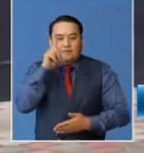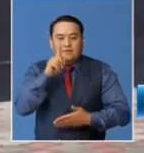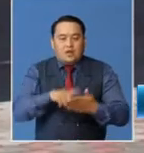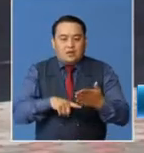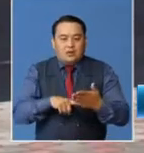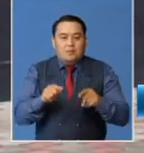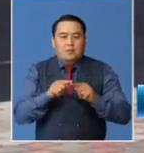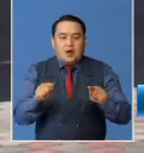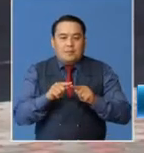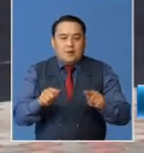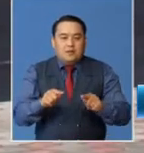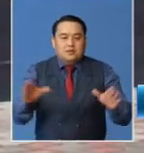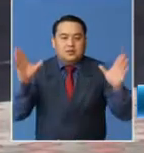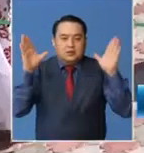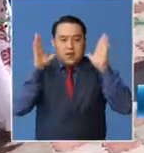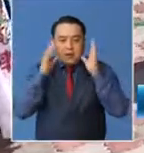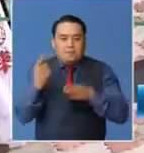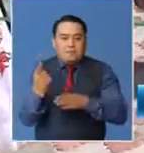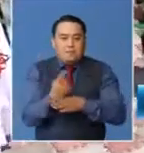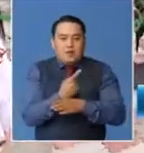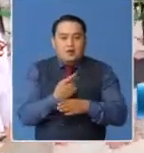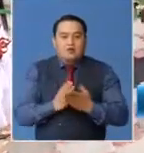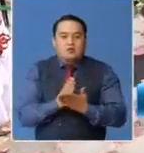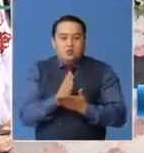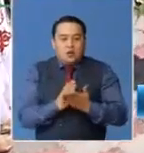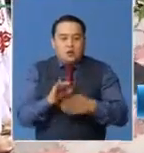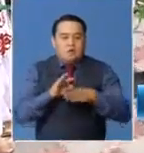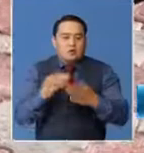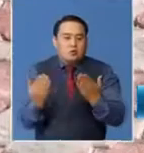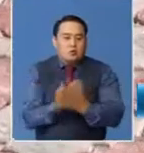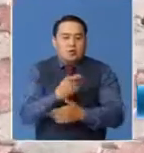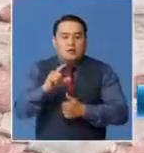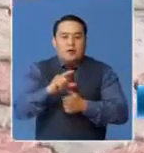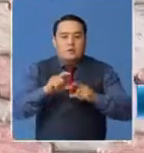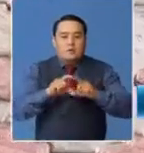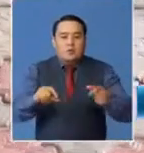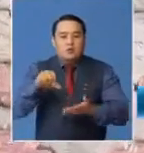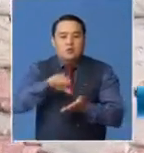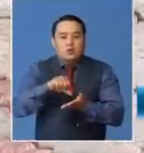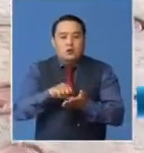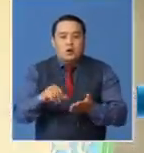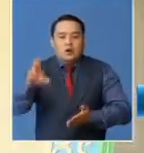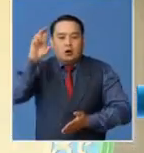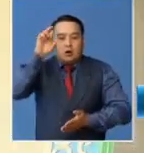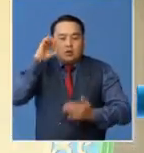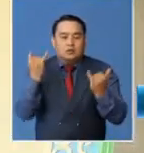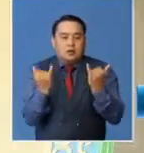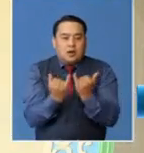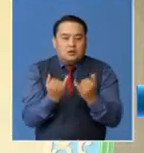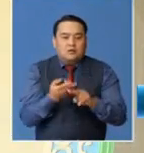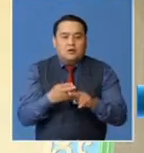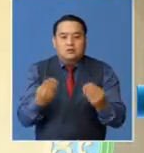верующих, проповедующих ислам. Первое богослужение прошло в новой мечети с участием гостей торжества.